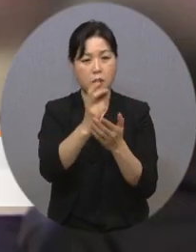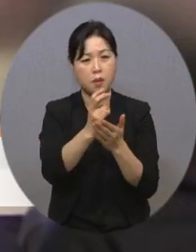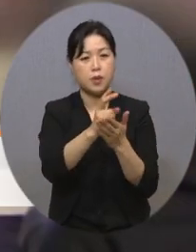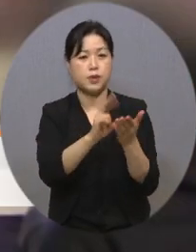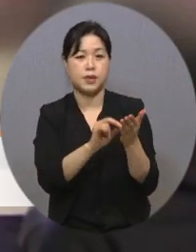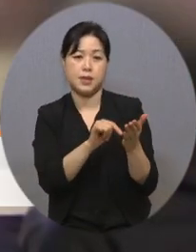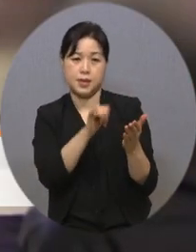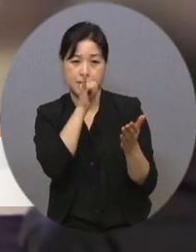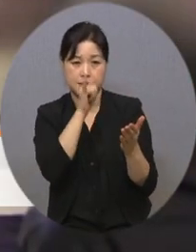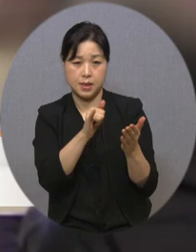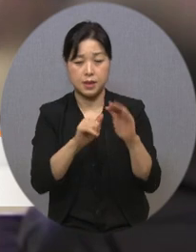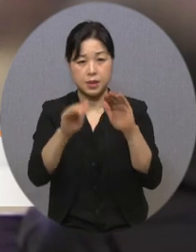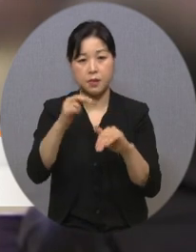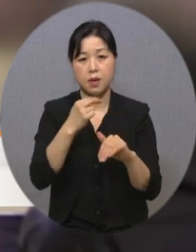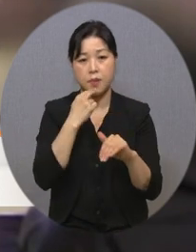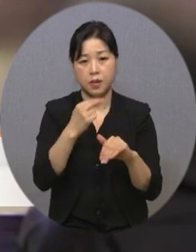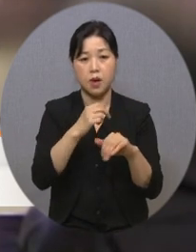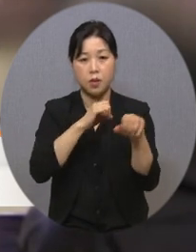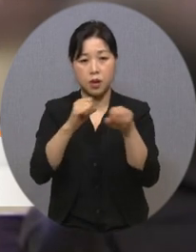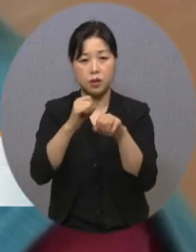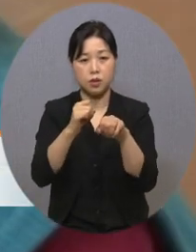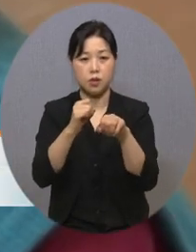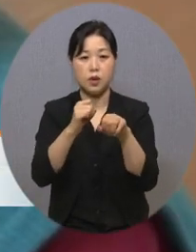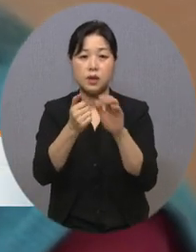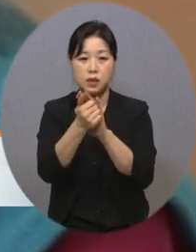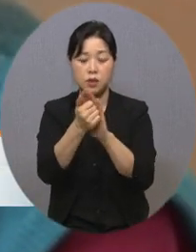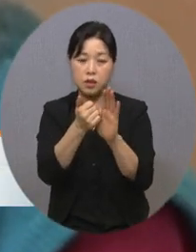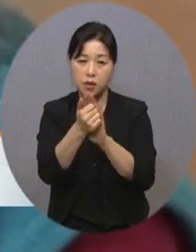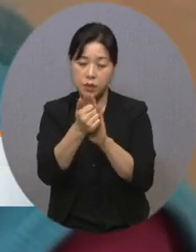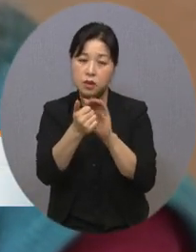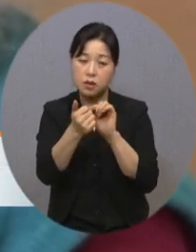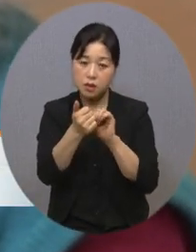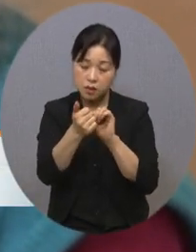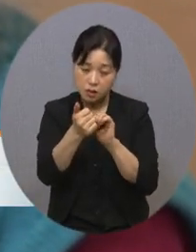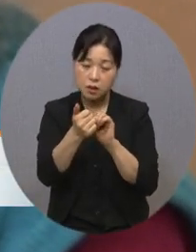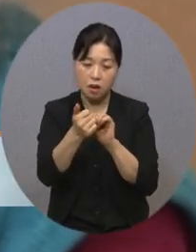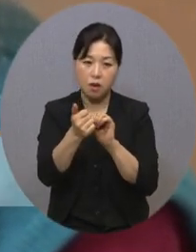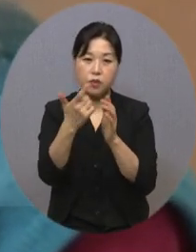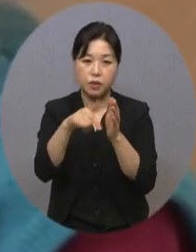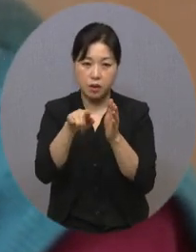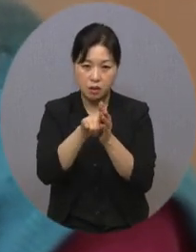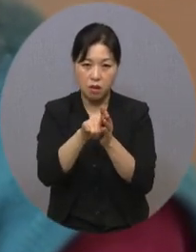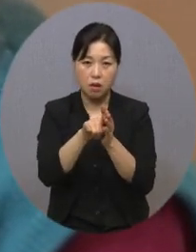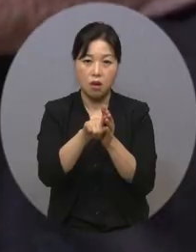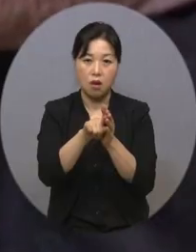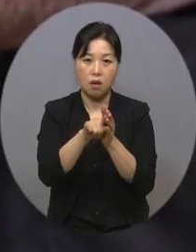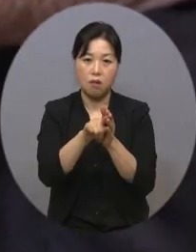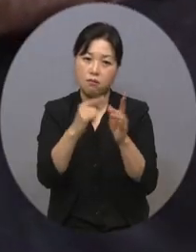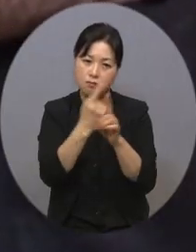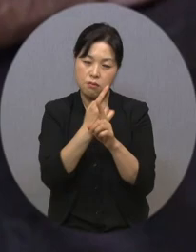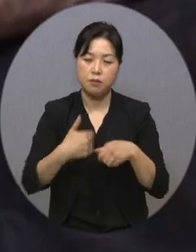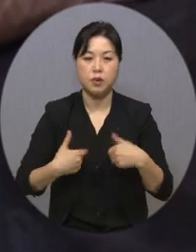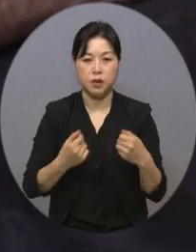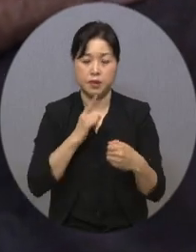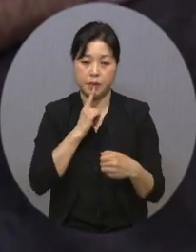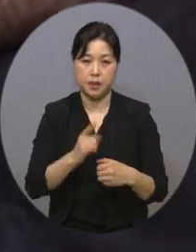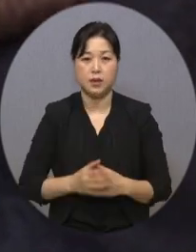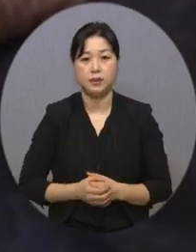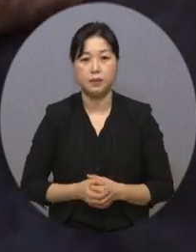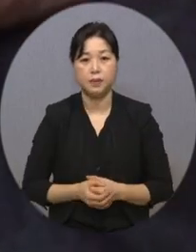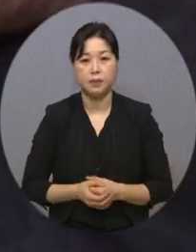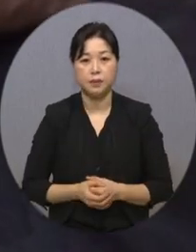차별 없는 활동 지원 서비스를 위해 대책의 마련할 것을 강조했습니다 북 tv 뉴스 퍼서